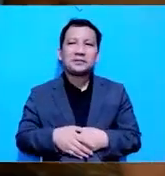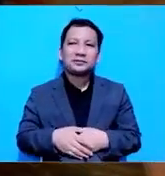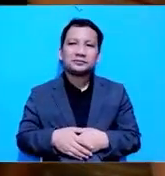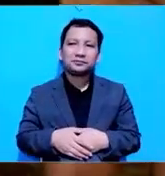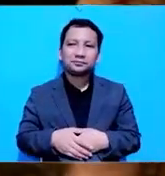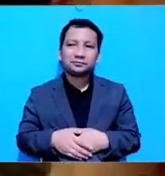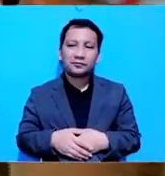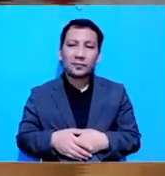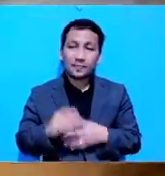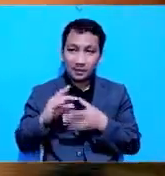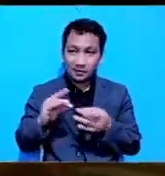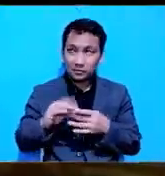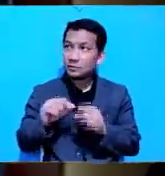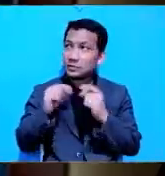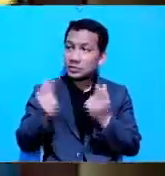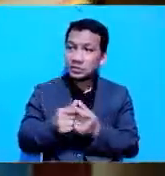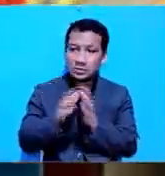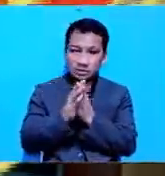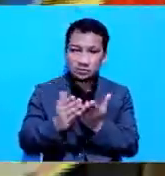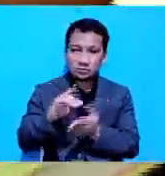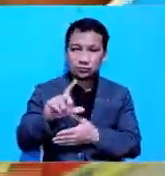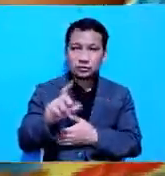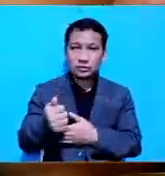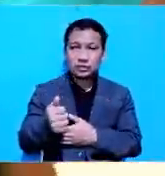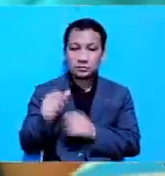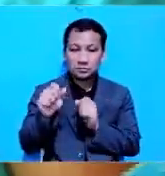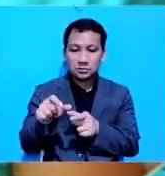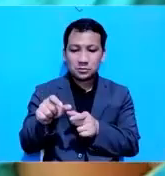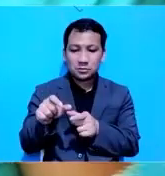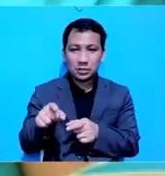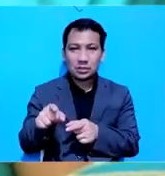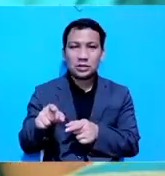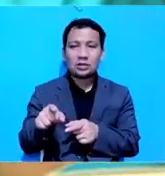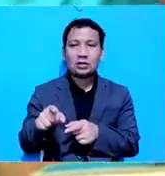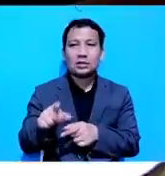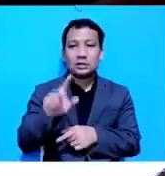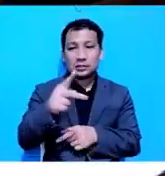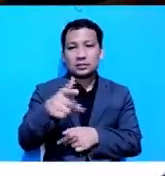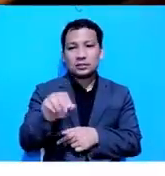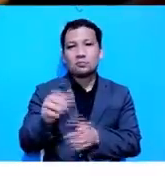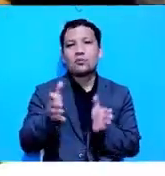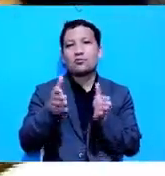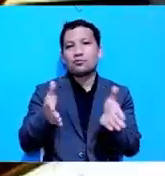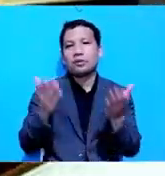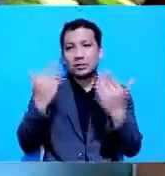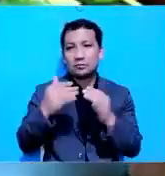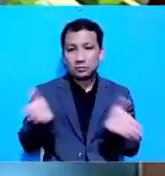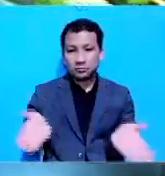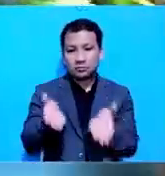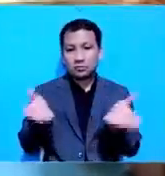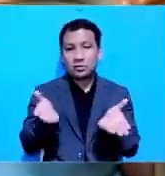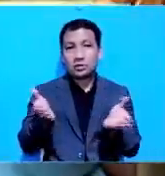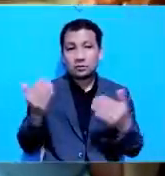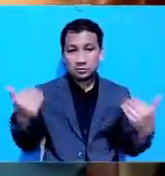Kwento ng pamunuan ng Bookchigo. Ang pagbebenta nila ng mga libro per kilo ay paraan para mahikayat ang mga bata,